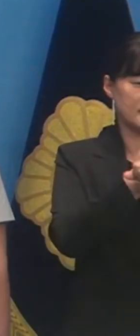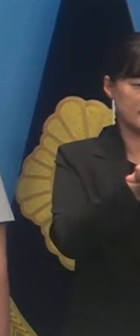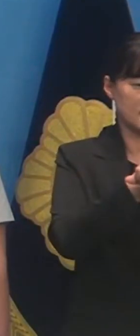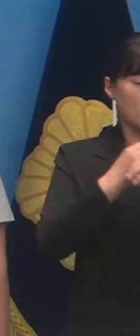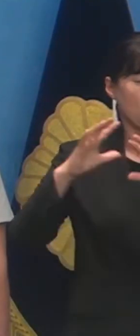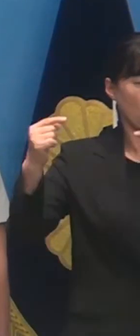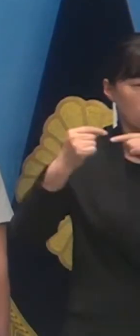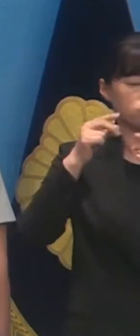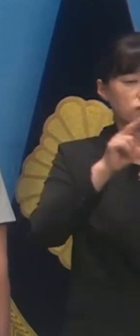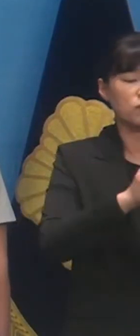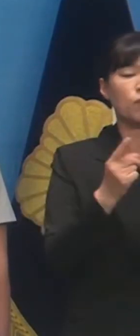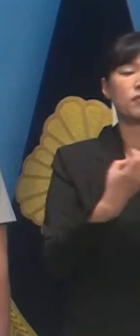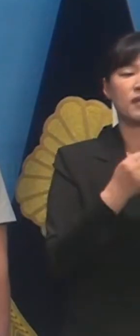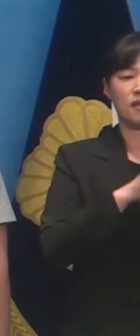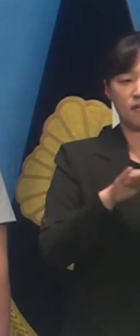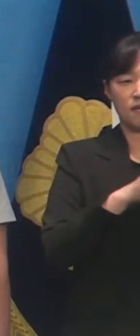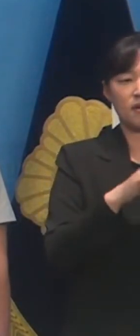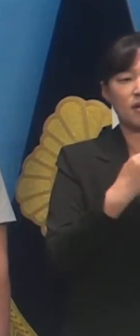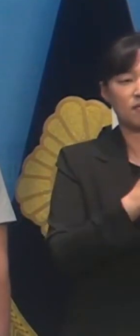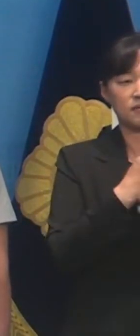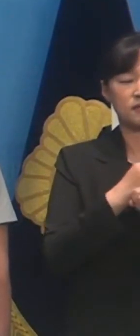제대로 대응해서 이 부분들을